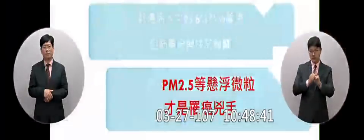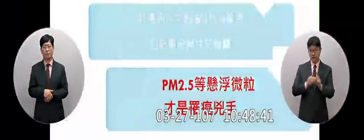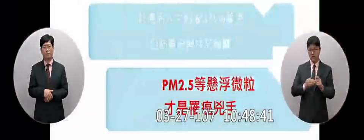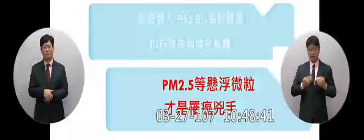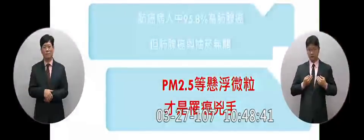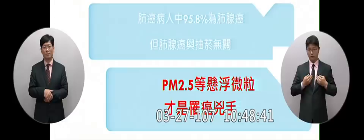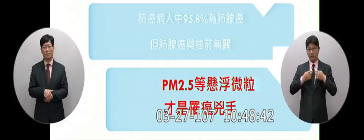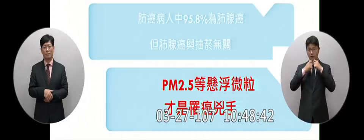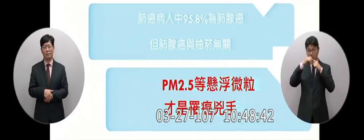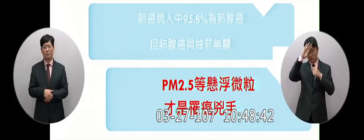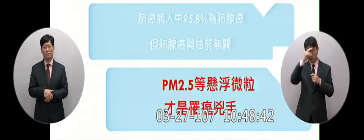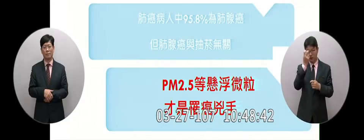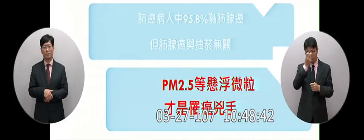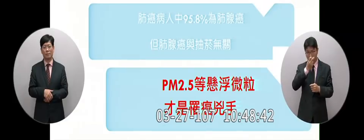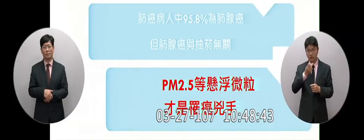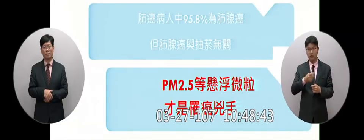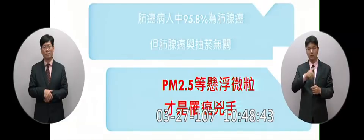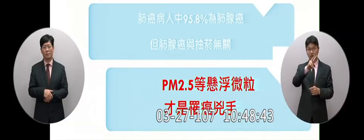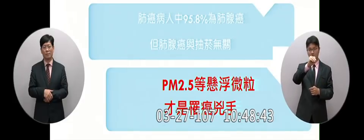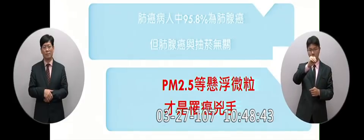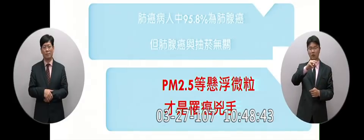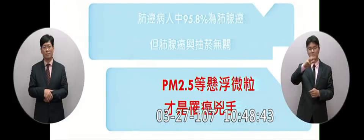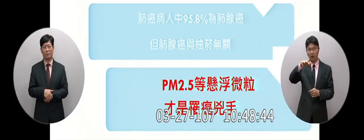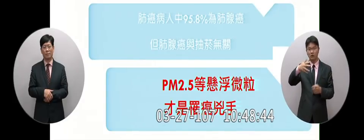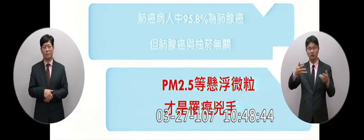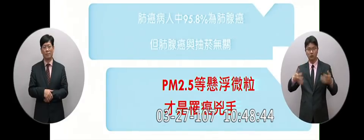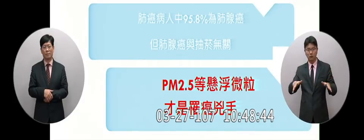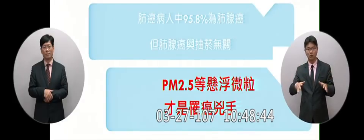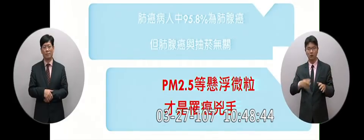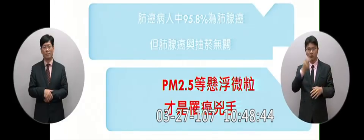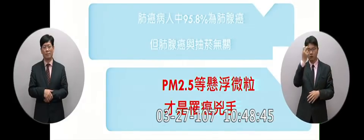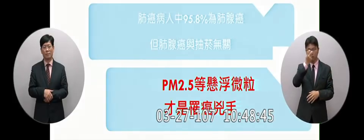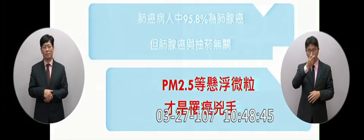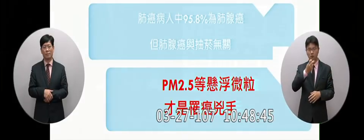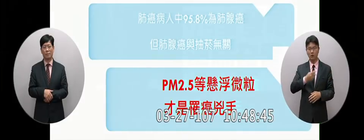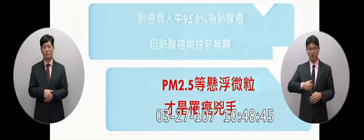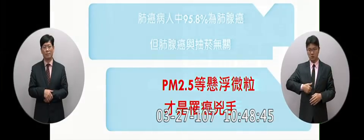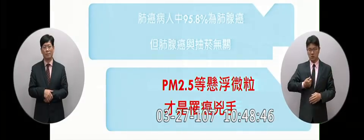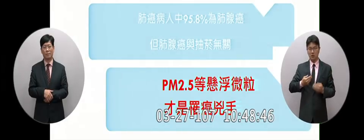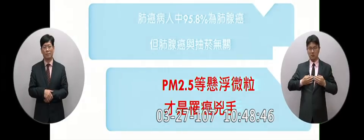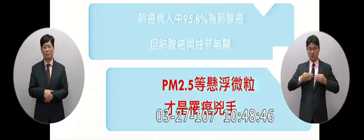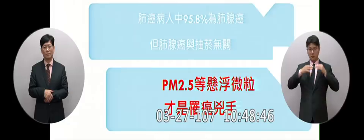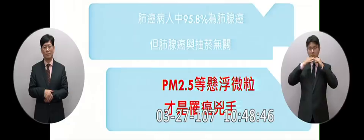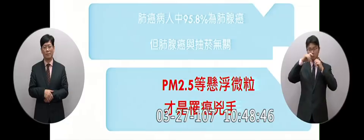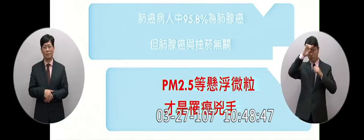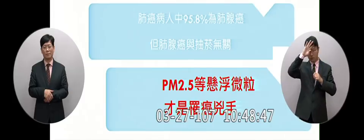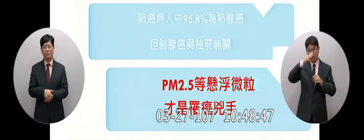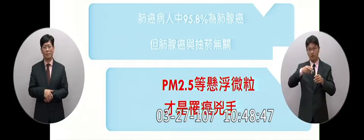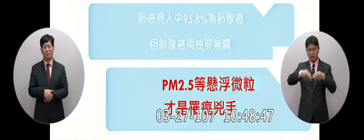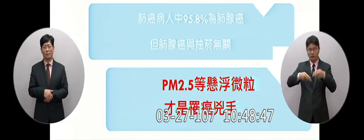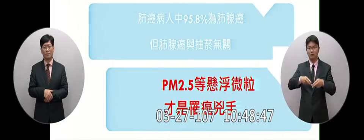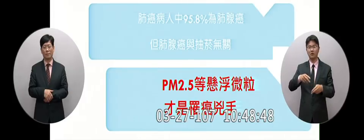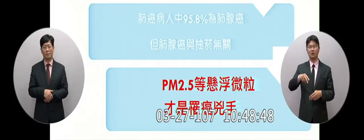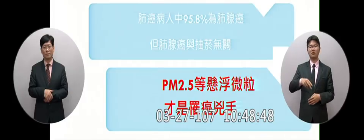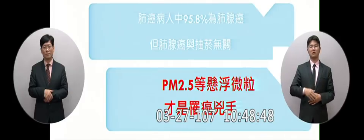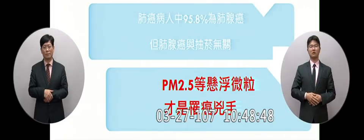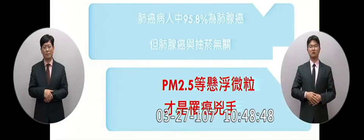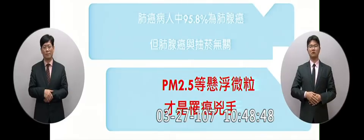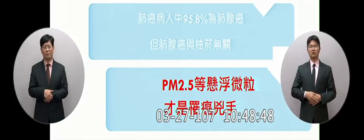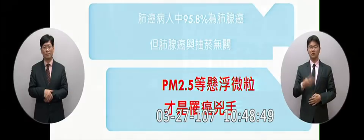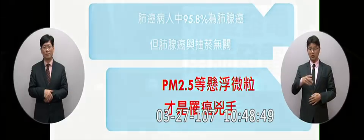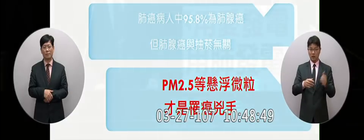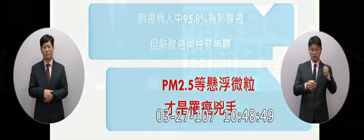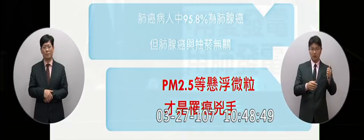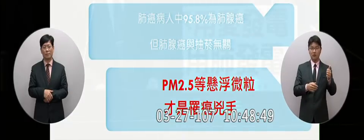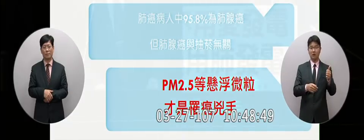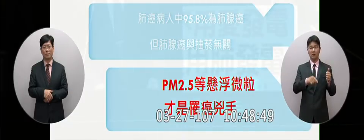查，28000多个案例里面确定开刀的肺癌的有263名哦，男性